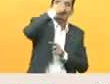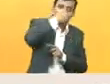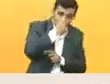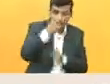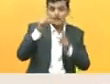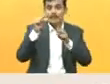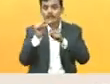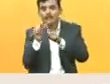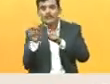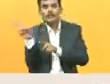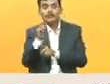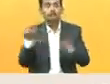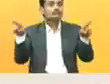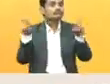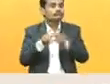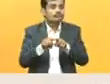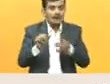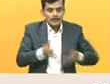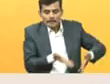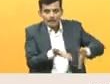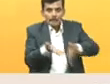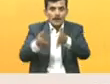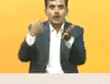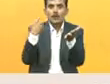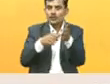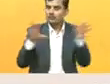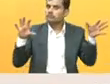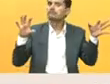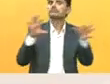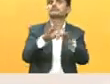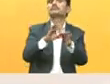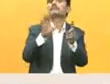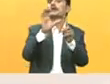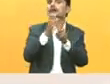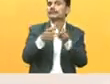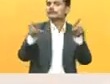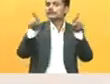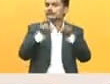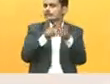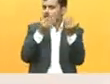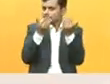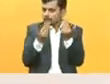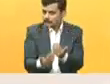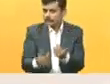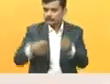नदियों से, उनकी मान्यताओं से जुड़े हुए हैं। इसी